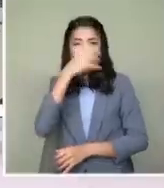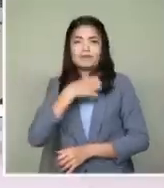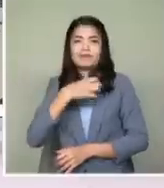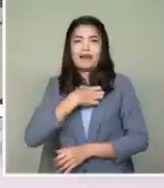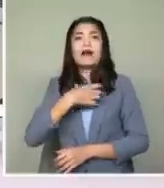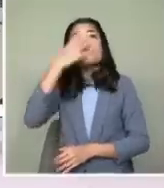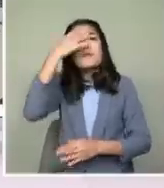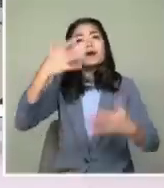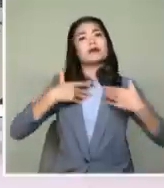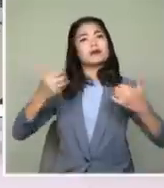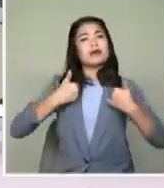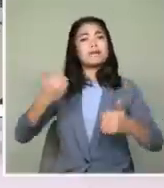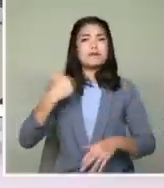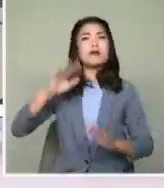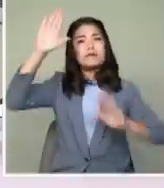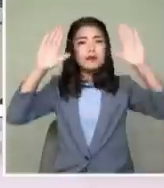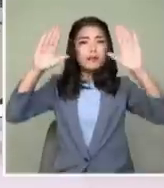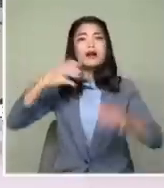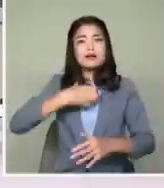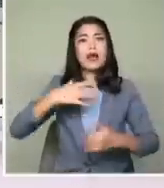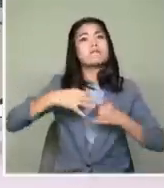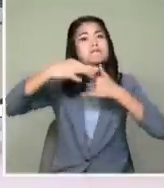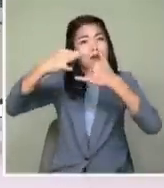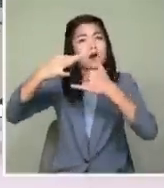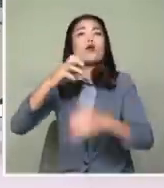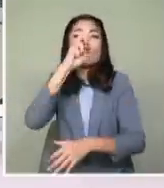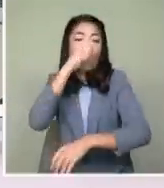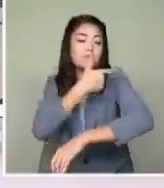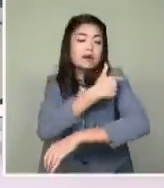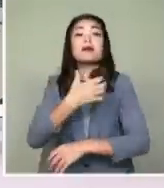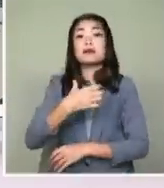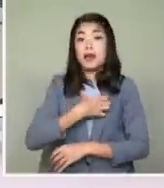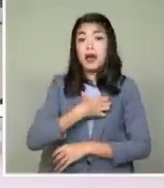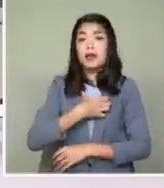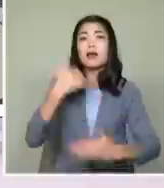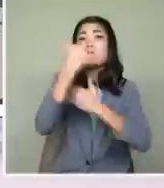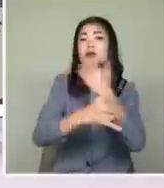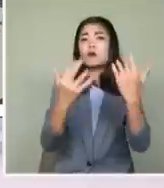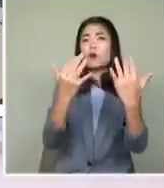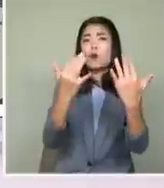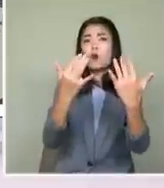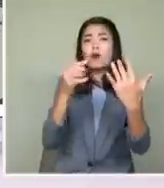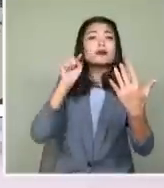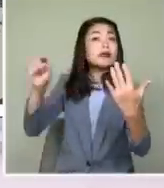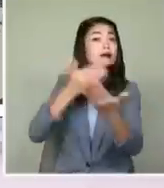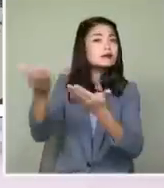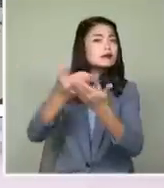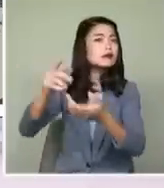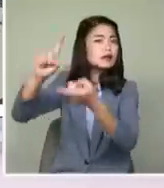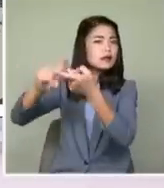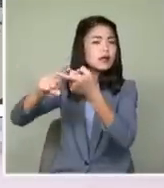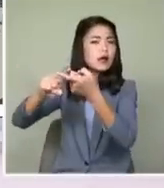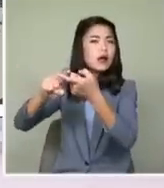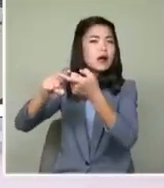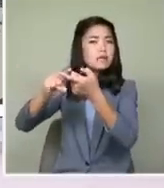คือดีใจด้วยมีอาสาสมัครที่ยินดีที่จะทดลองแล้วสิ่งสำคัญเลยประเทศที่เขารออยู่มีคำสั่งซื้อไปยังรัสเซียแล้วมากกว่า